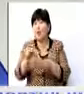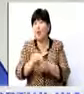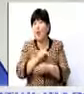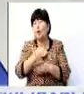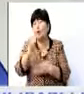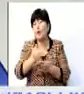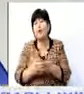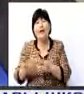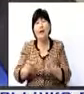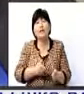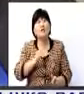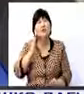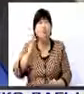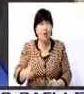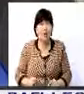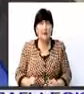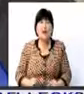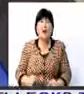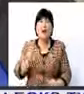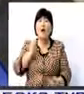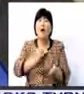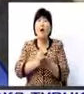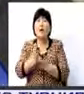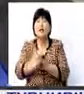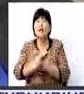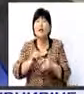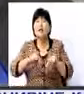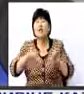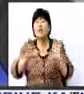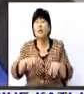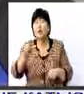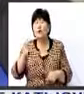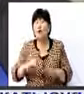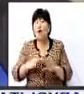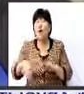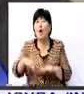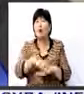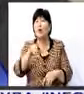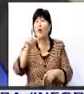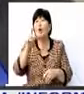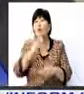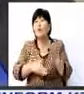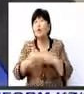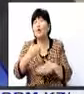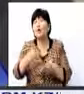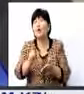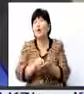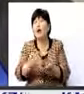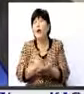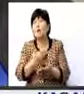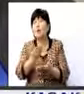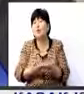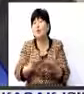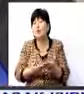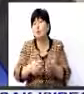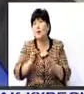бағдарламасы әзірленетін болады. Ардагерлер кеңесінің төрағасы ауыл тұрғындарының мүгедектікке өту жөнінде түсіндірме